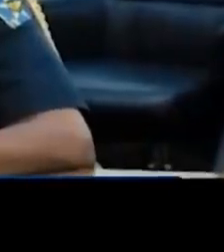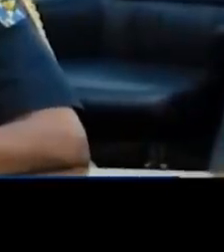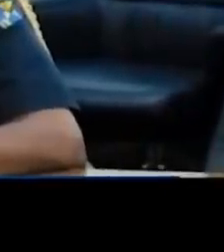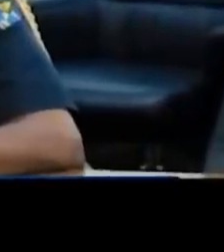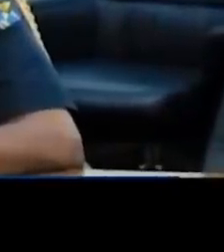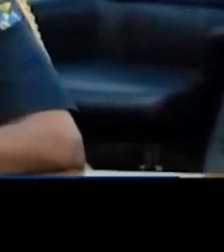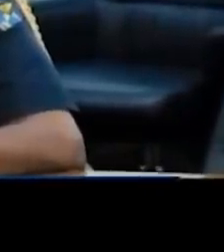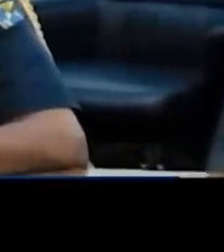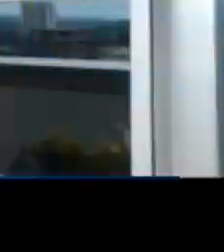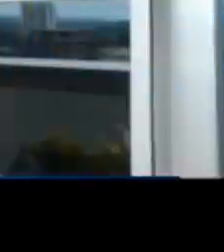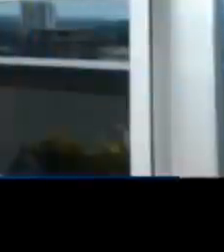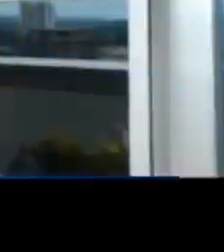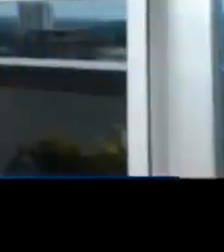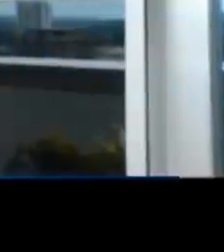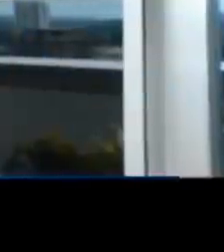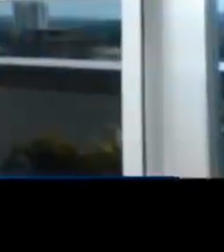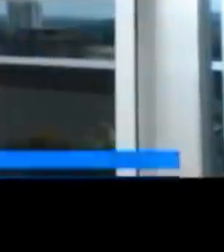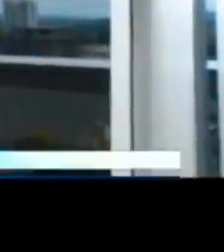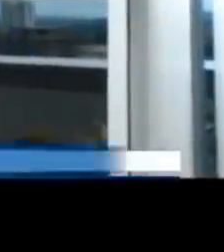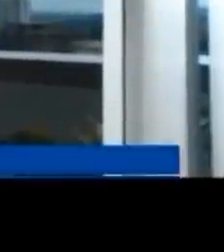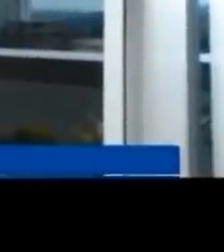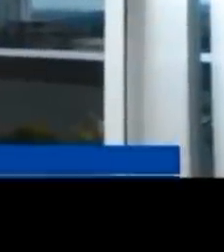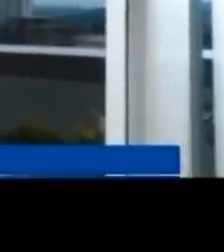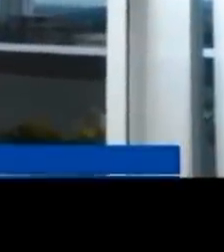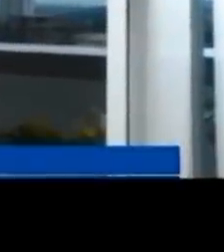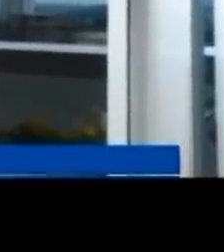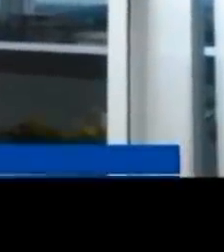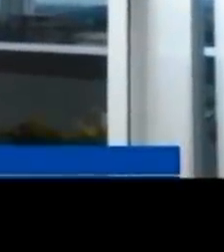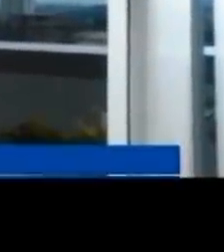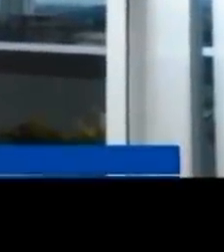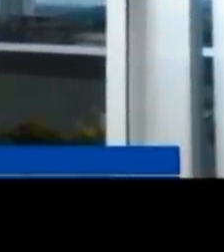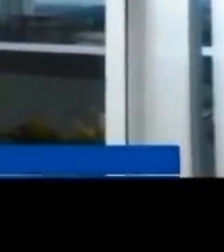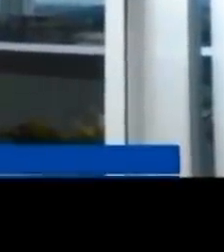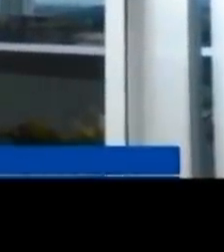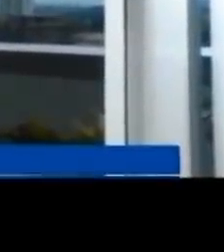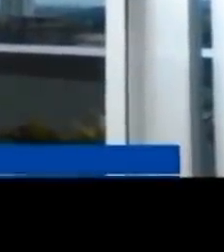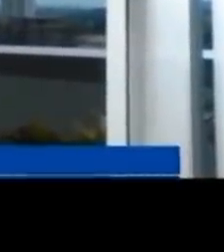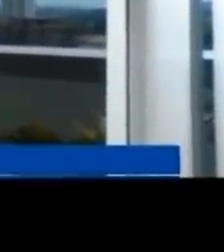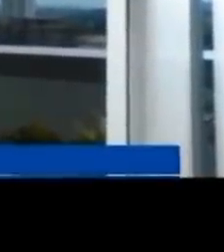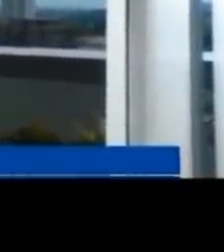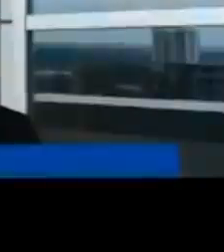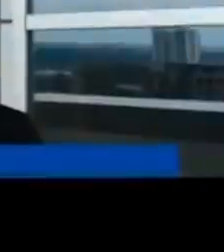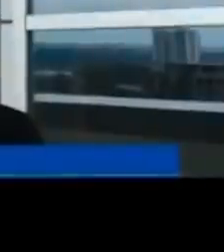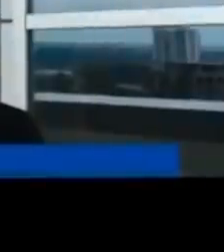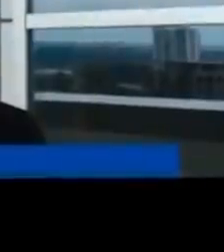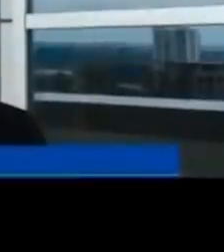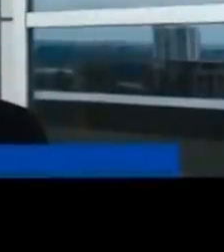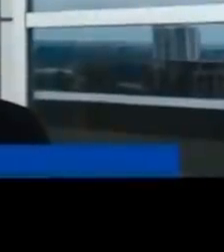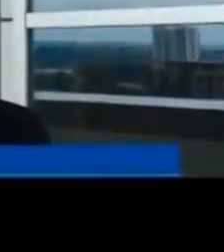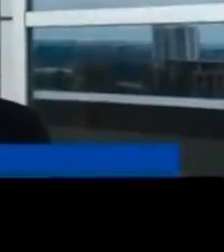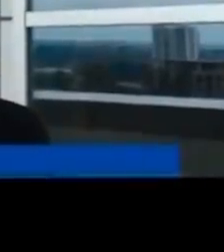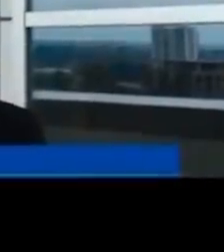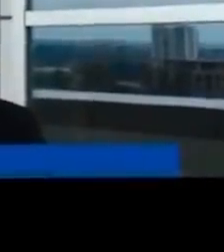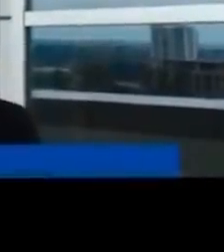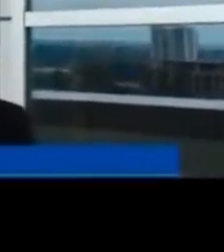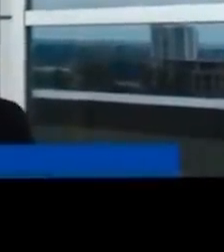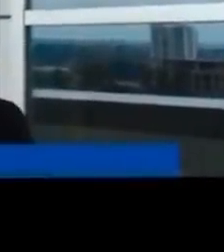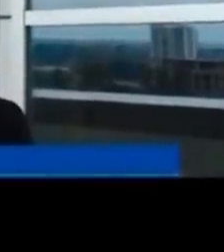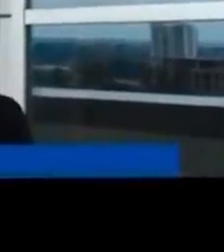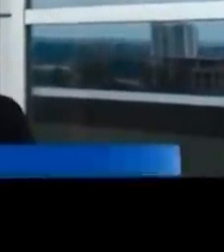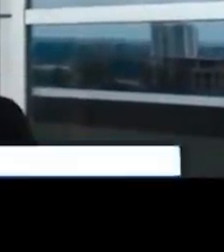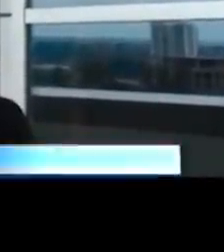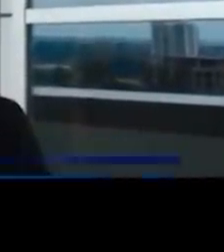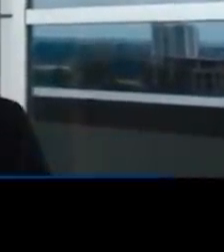une commission de la défense et sécurité qui avait travaillé sur les différentes recommandations. Nous osons